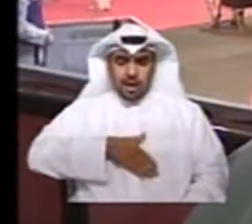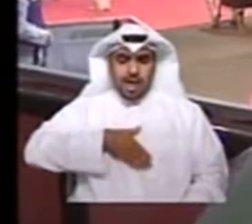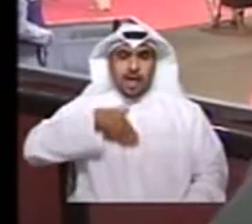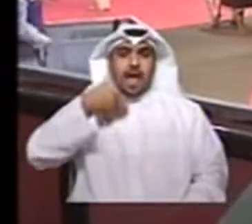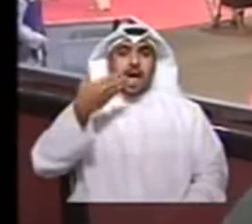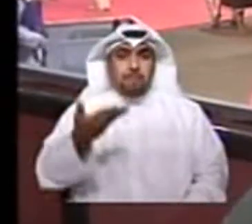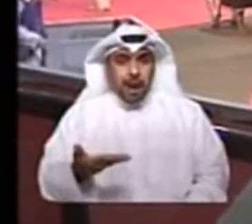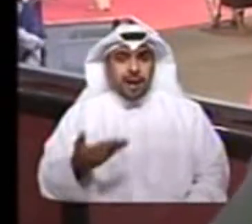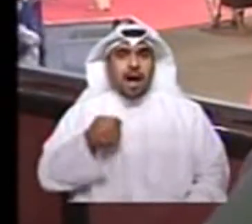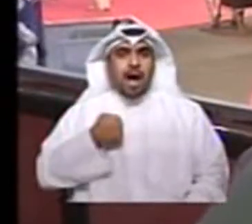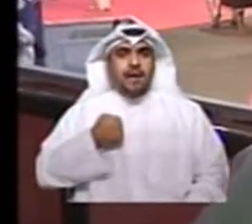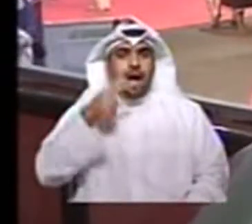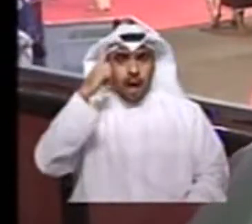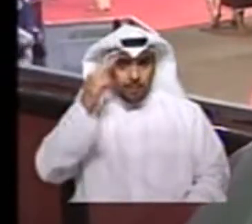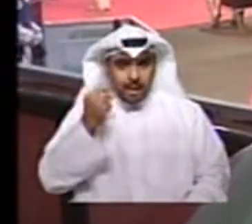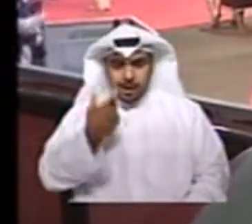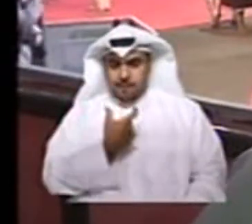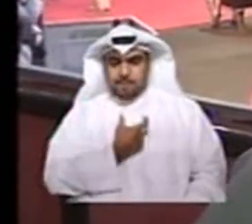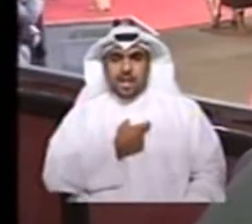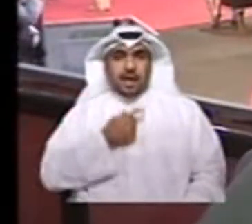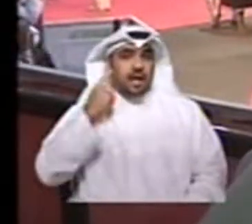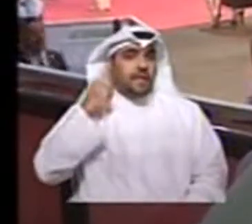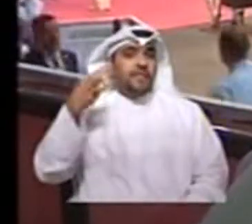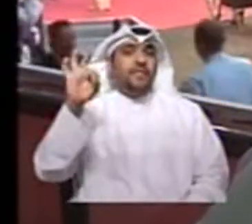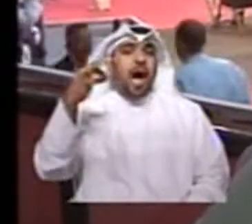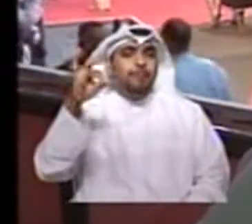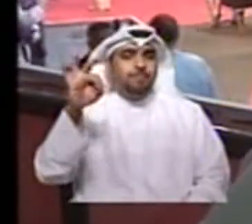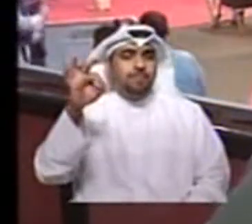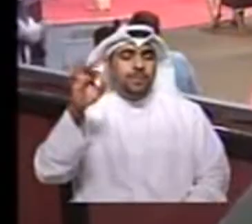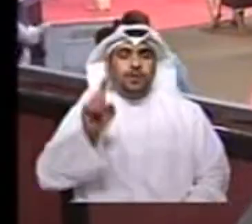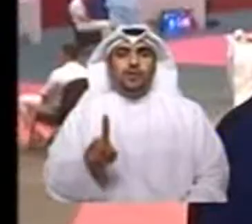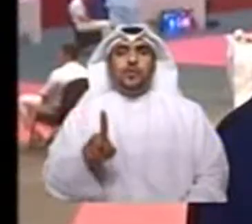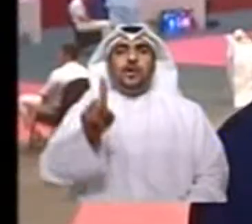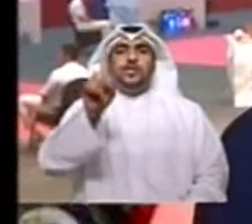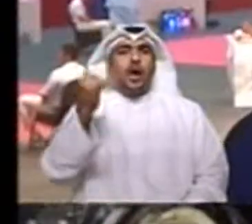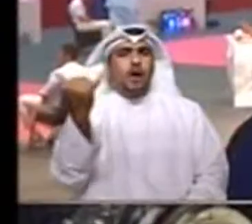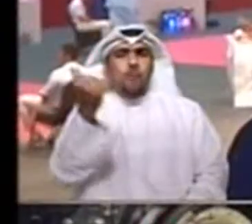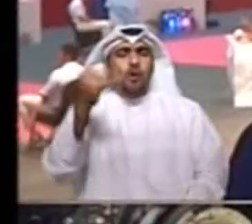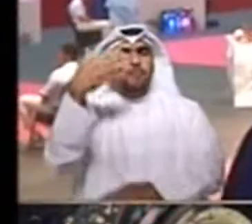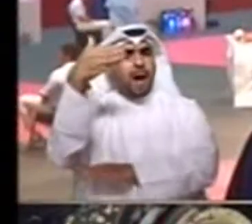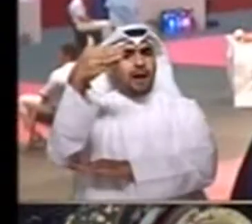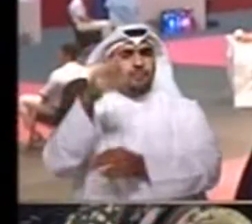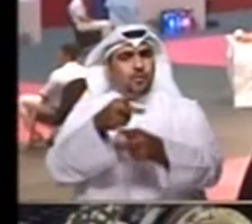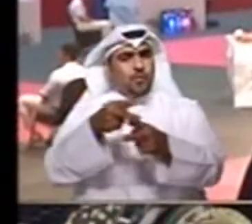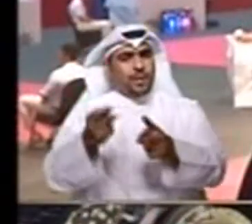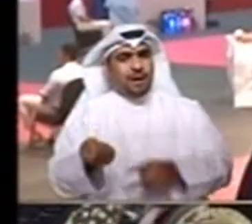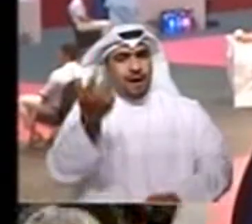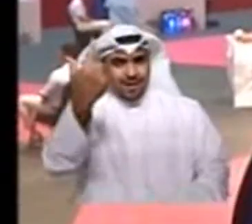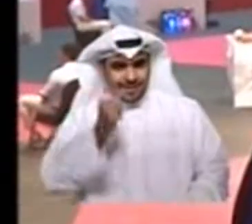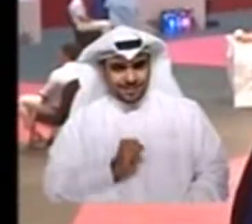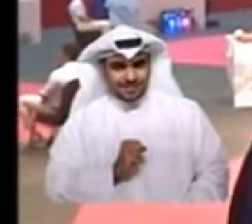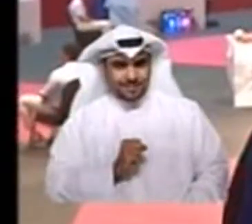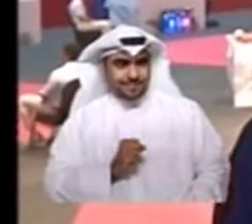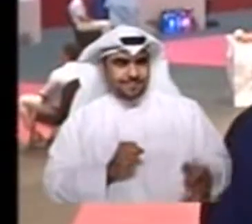معلق ميدالية ذهبية، وإن شاء الله بلعب كثر ما أقدر وأرفع علم الكويت. والله وجودها